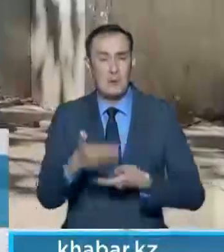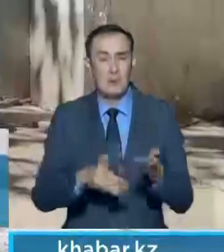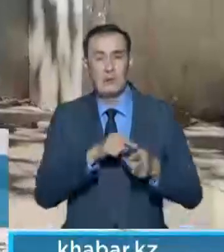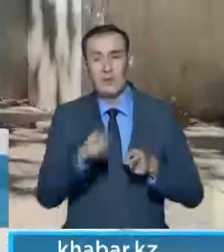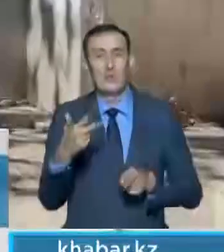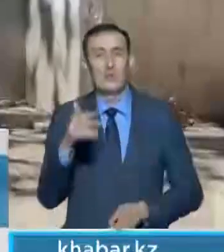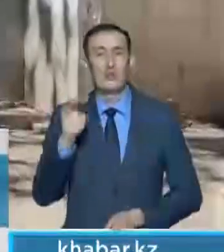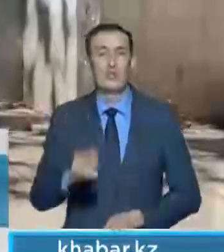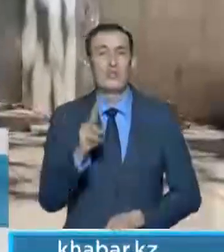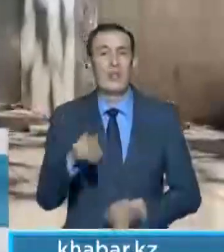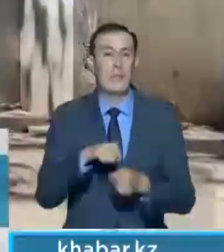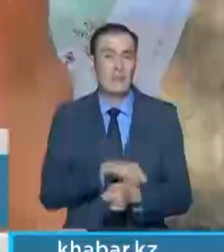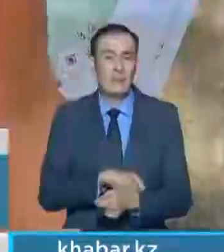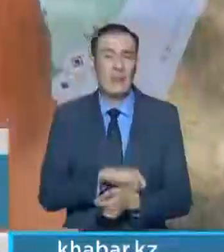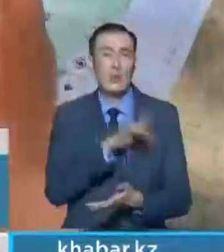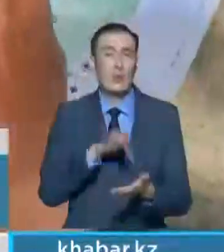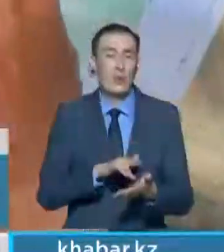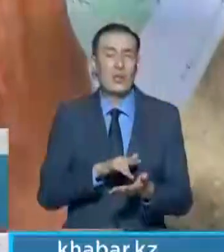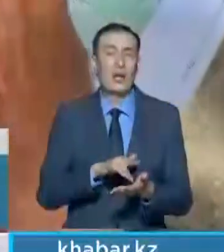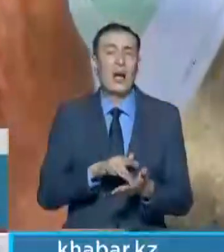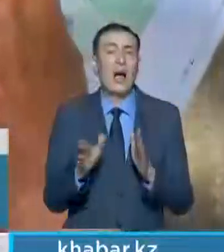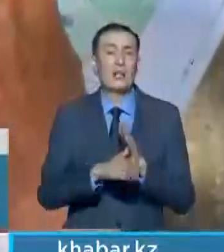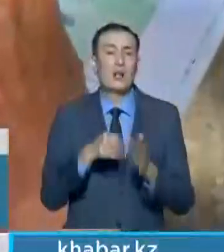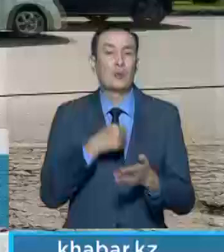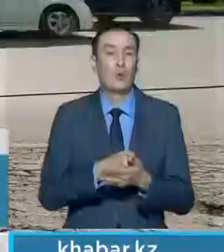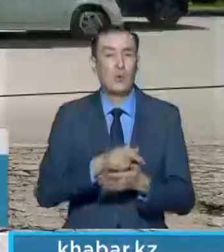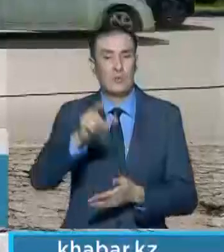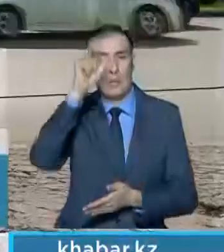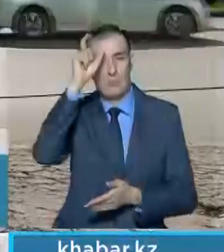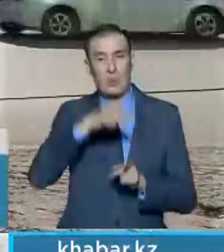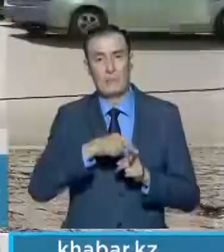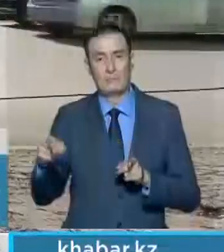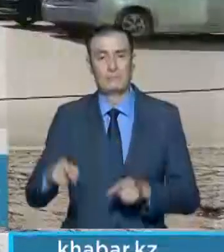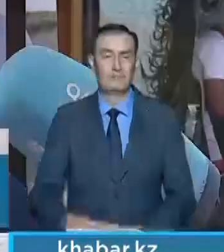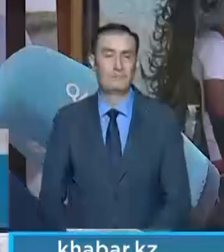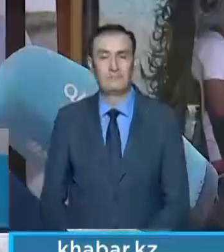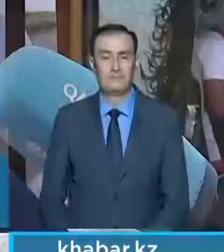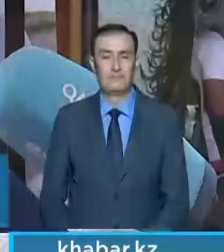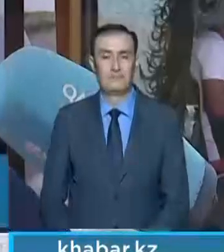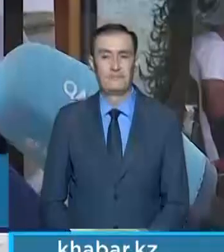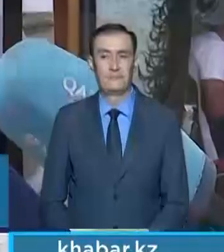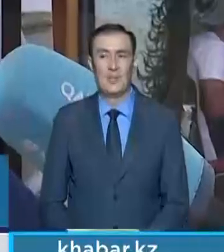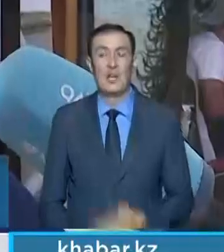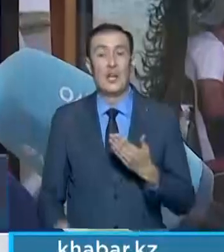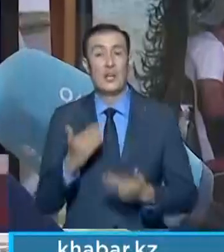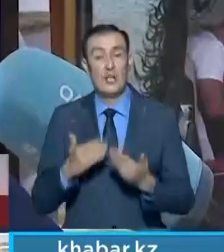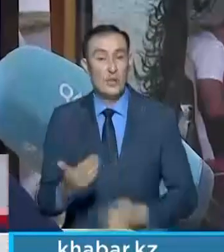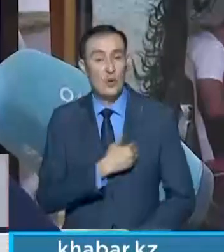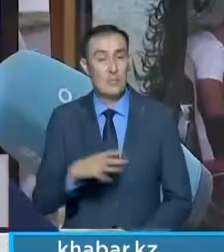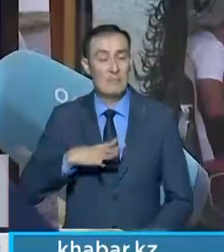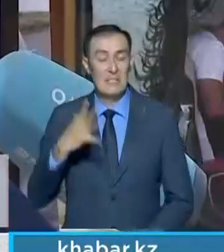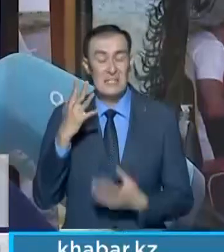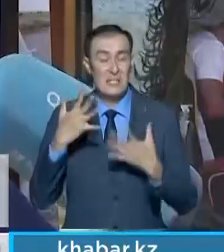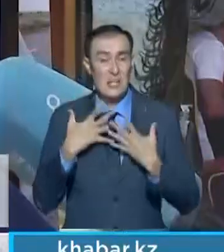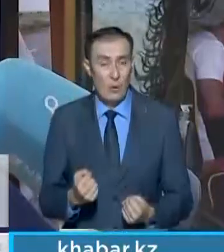длиной в 3.000 км от арау до Стамбула Если хочешь быть здоровым в